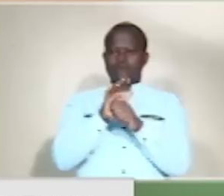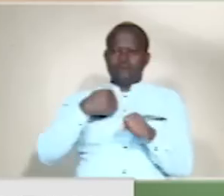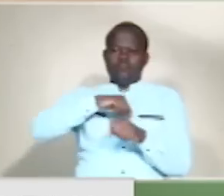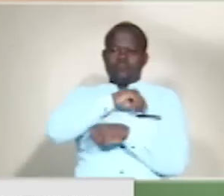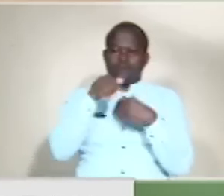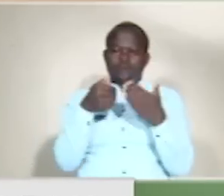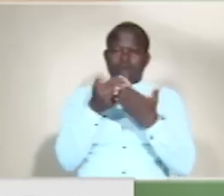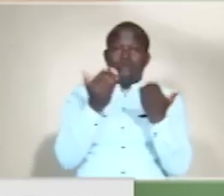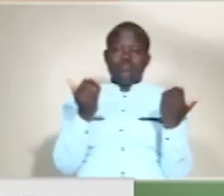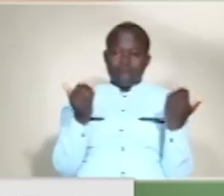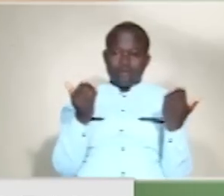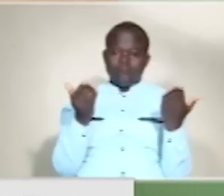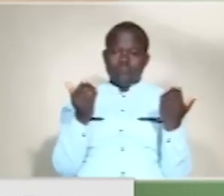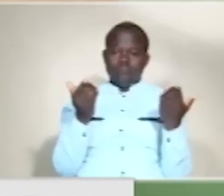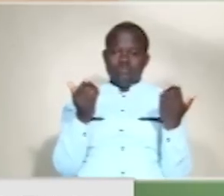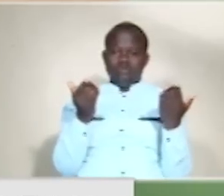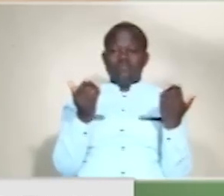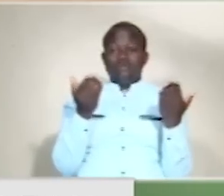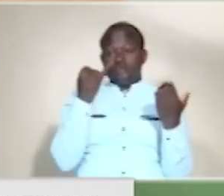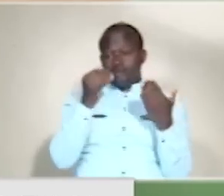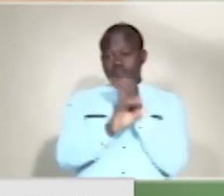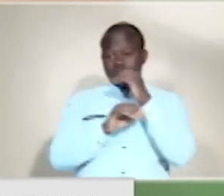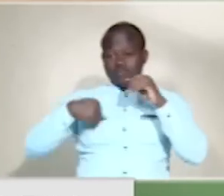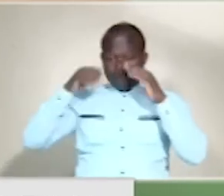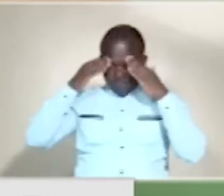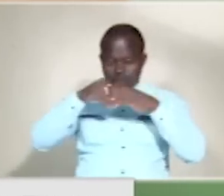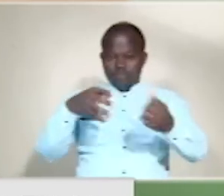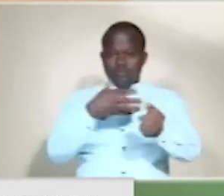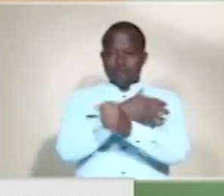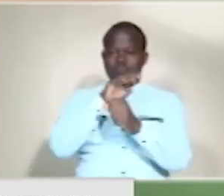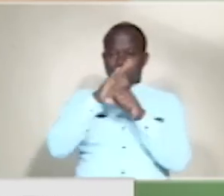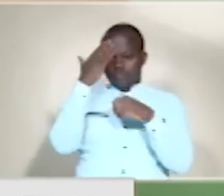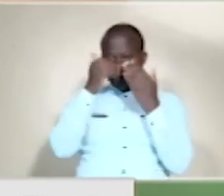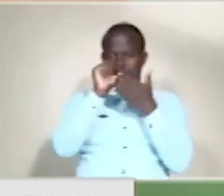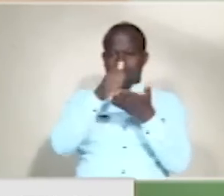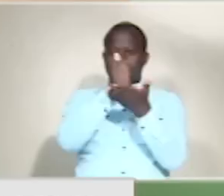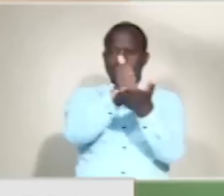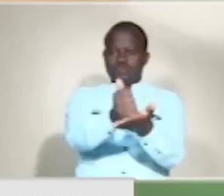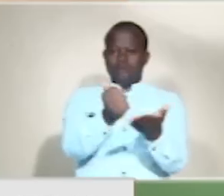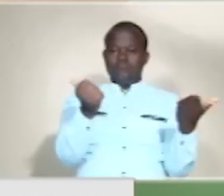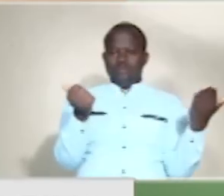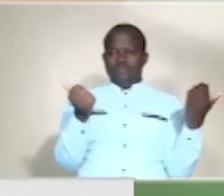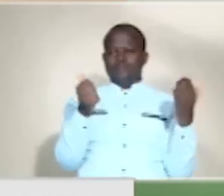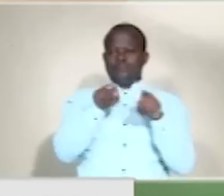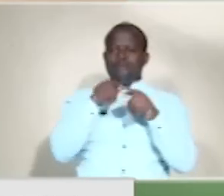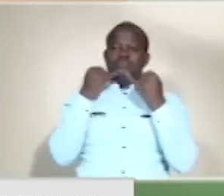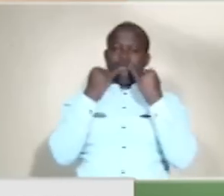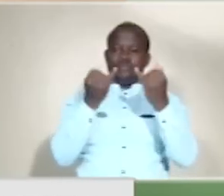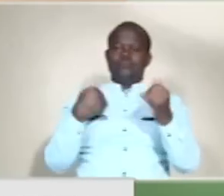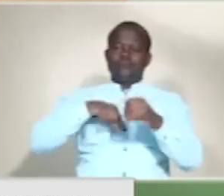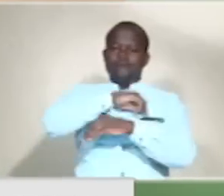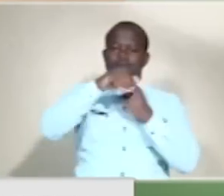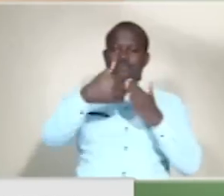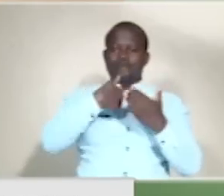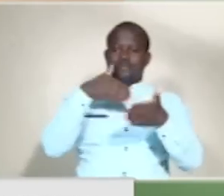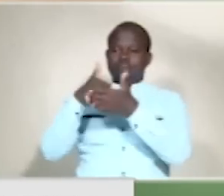nacyo kiracyari ikibazo nubwo igihugu cyacu cyashyizemo imbaraga nyinshi kugira ngo kibafashe nk'uko nabivuze, ariko turacyafite